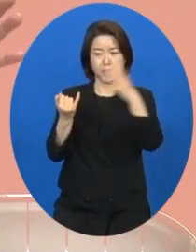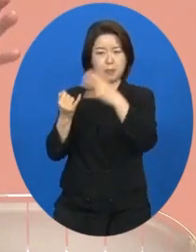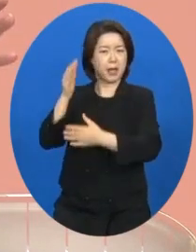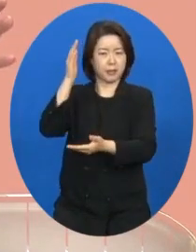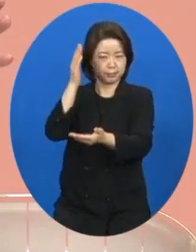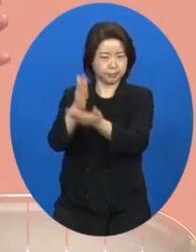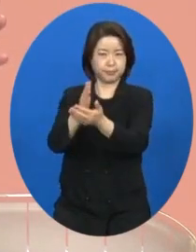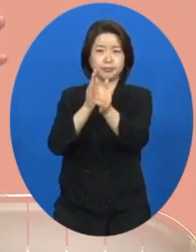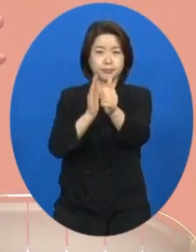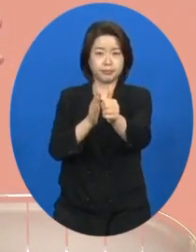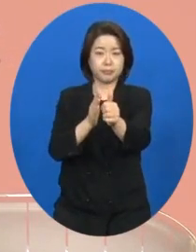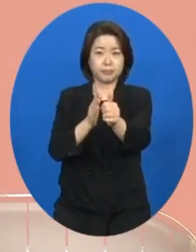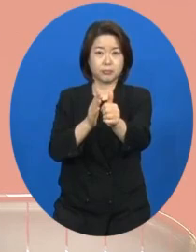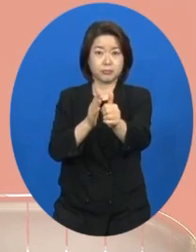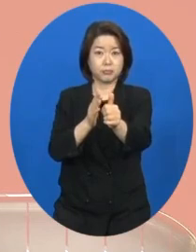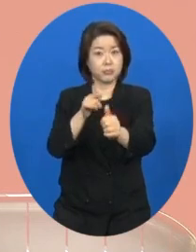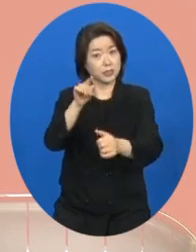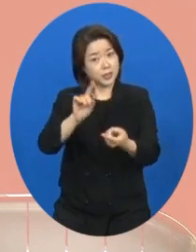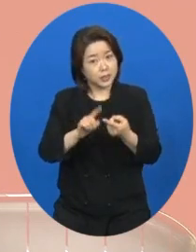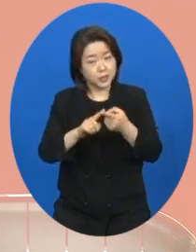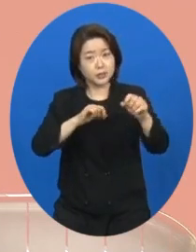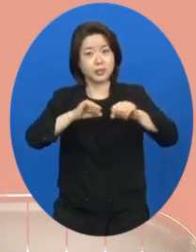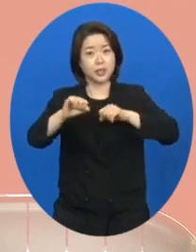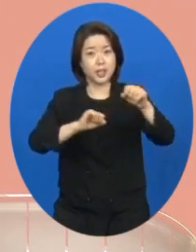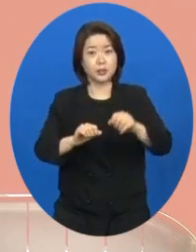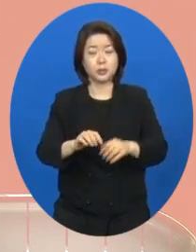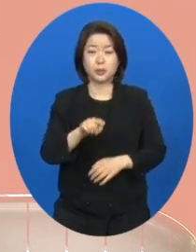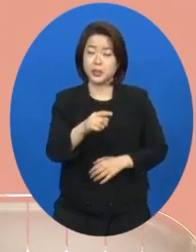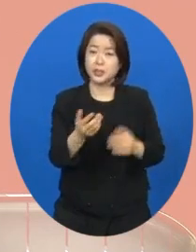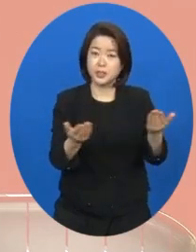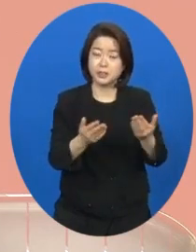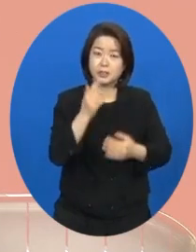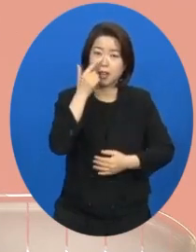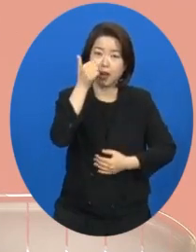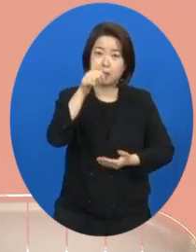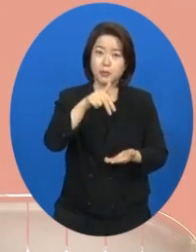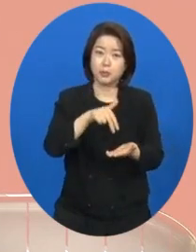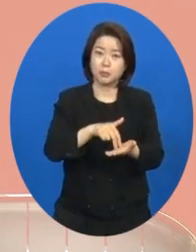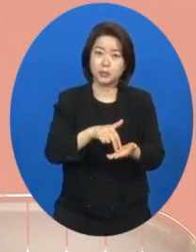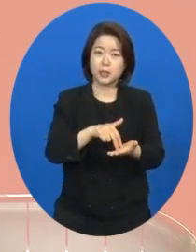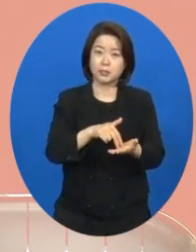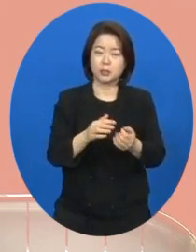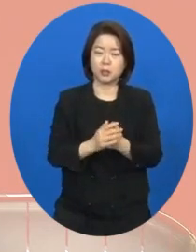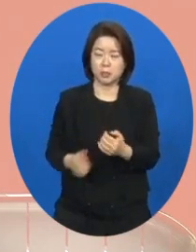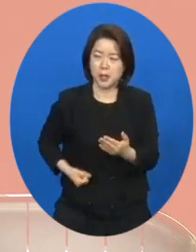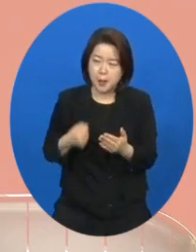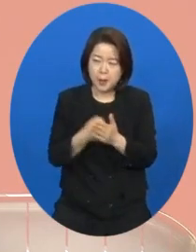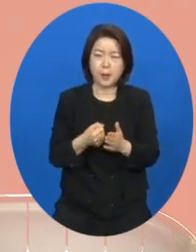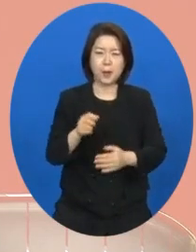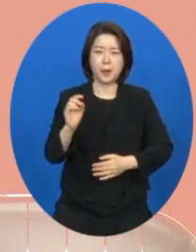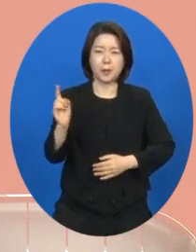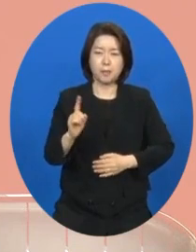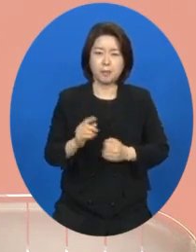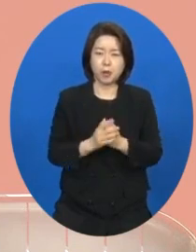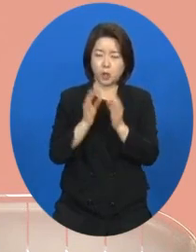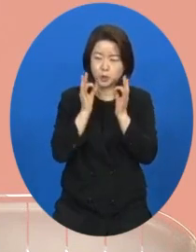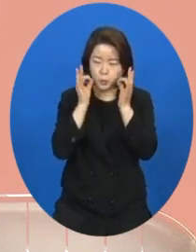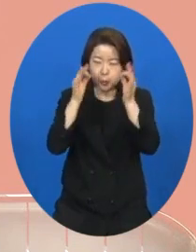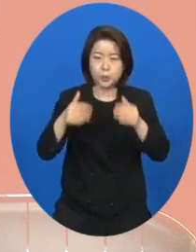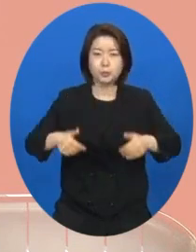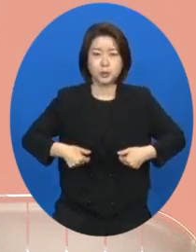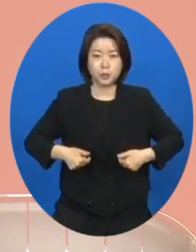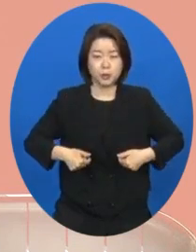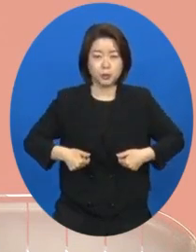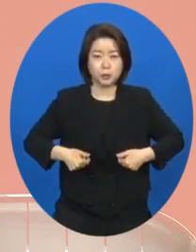말 하지 마세요. 여러분, 이렇게 하는 일이 아버지로서 결심이 필요하고 노력이